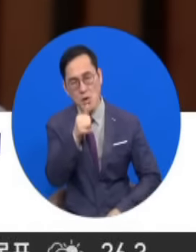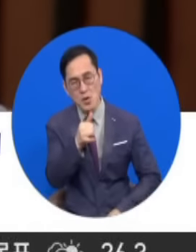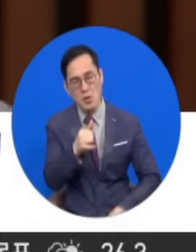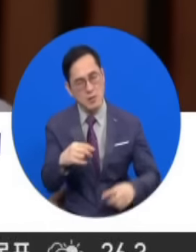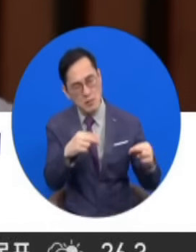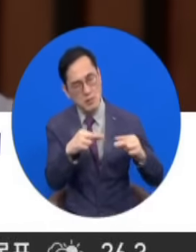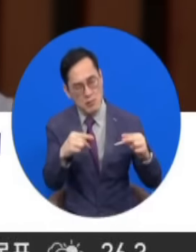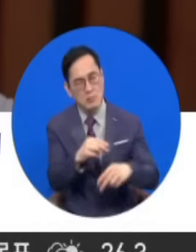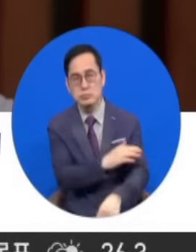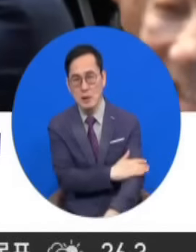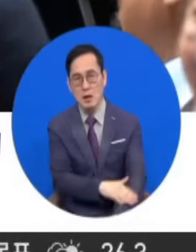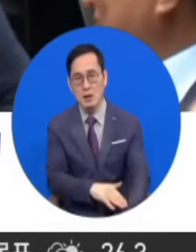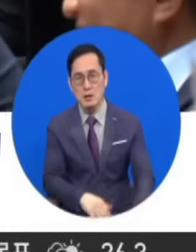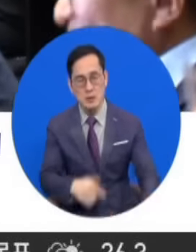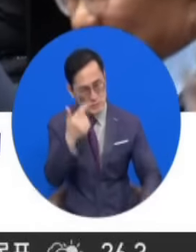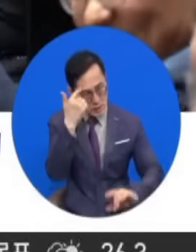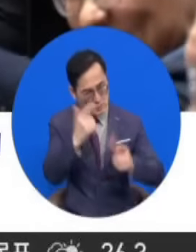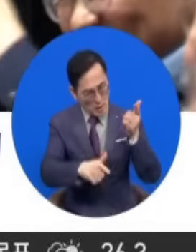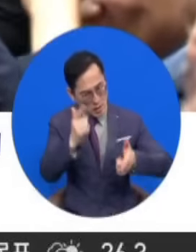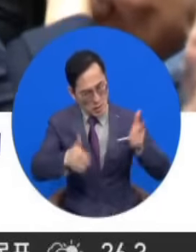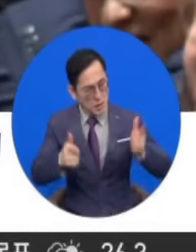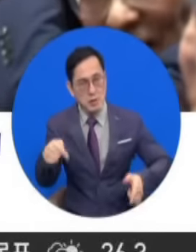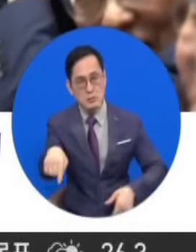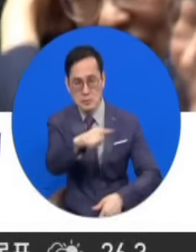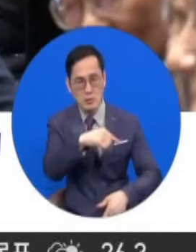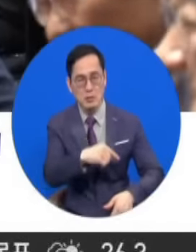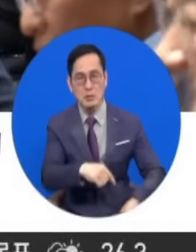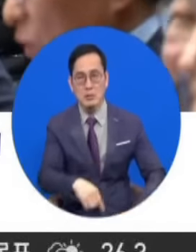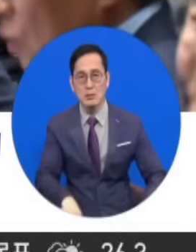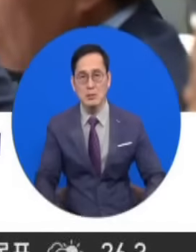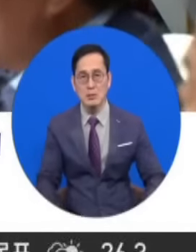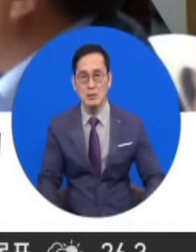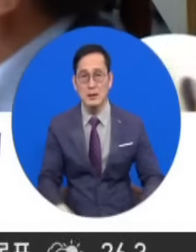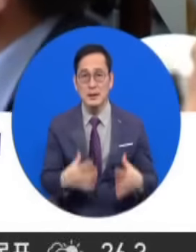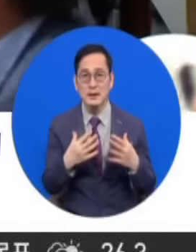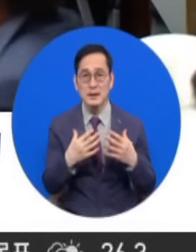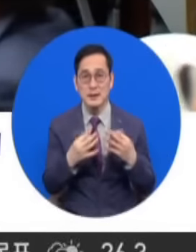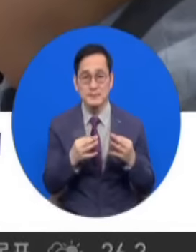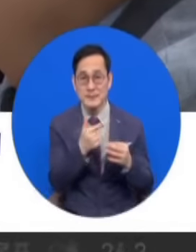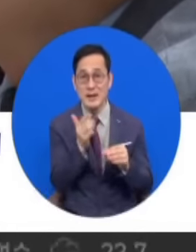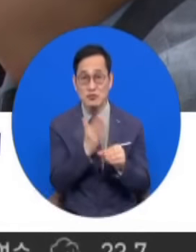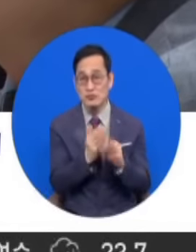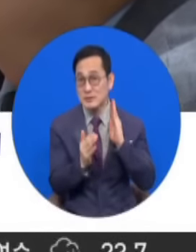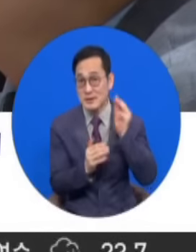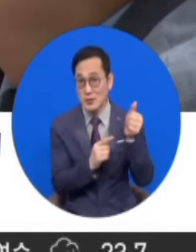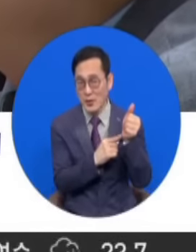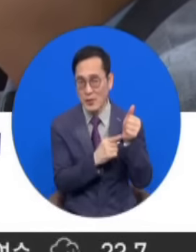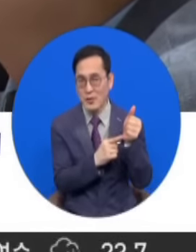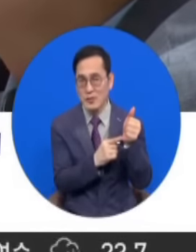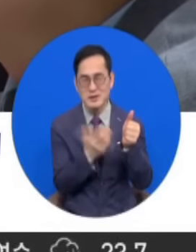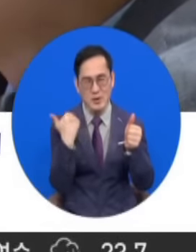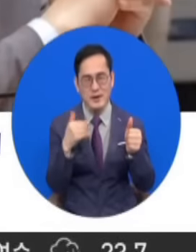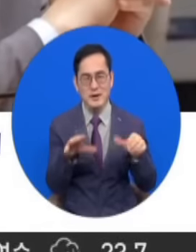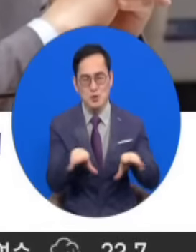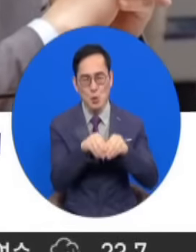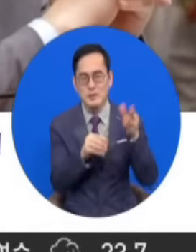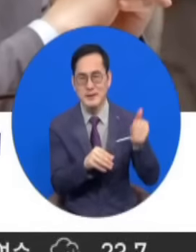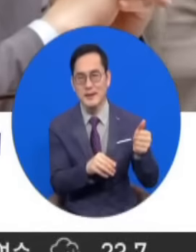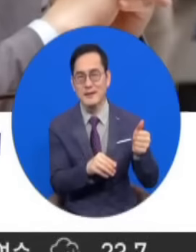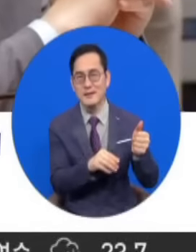있었거든요. 사실 DJ가 총재할 때도 민주당 내에는 다른 목소리들이 있었습니다. 근데 지금은 사실